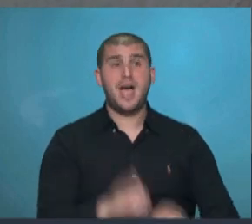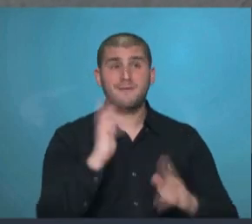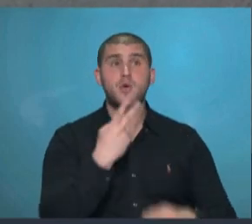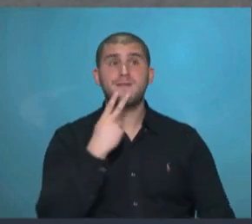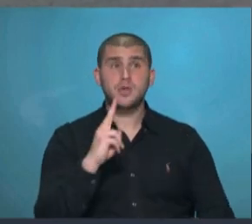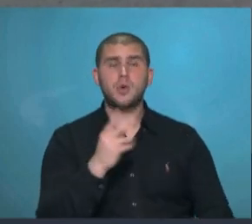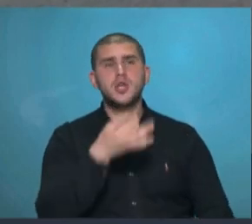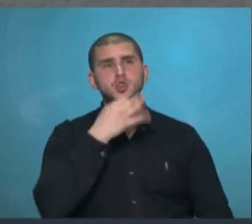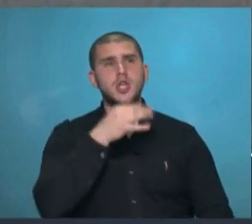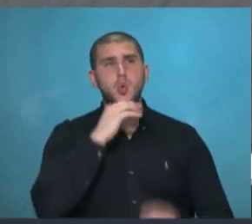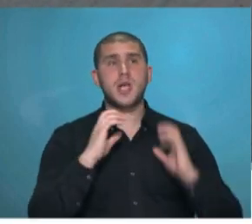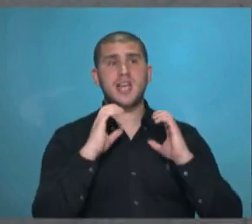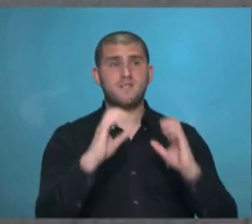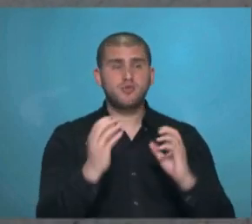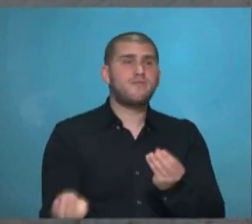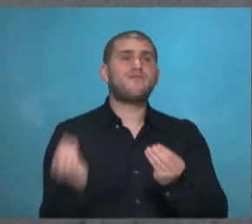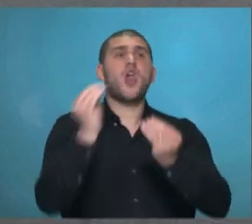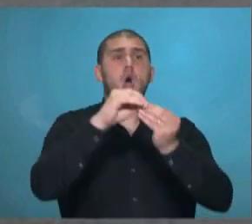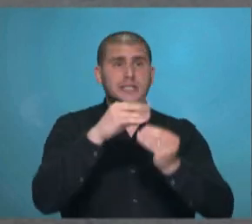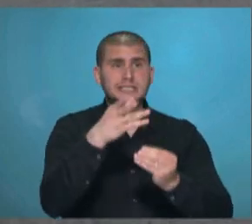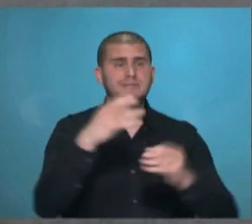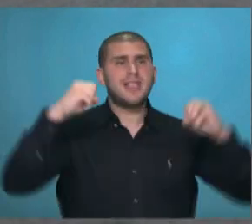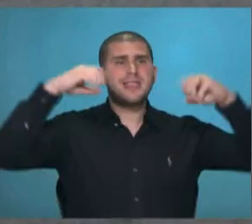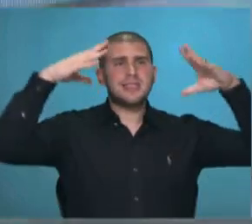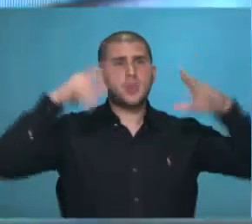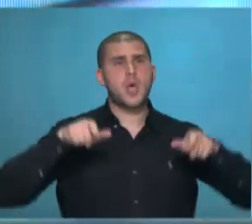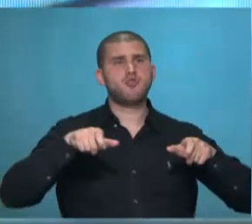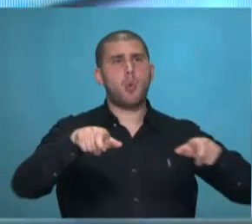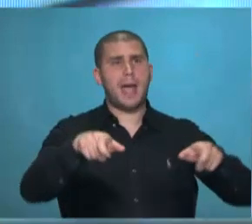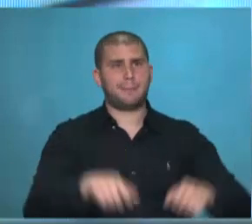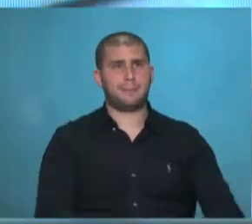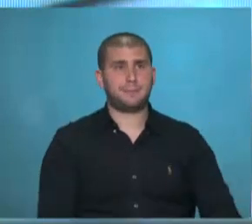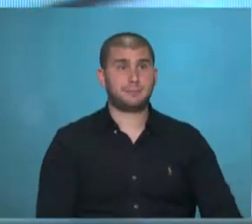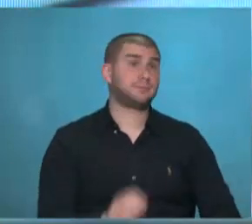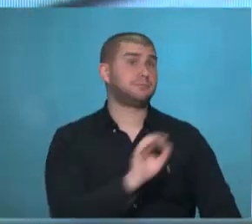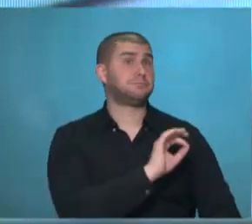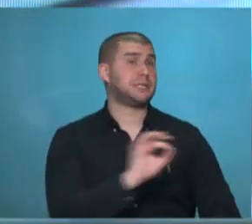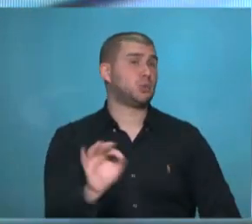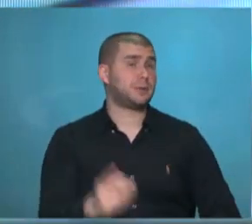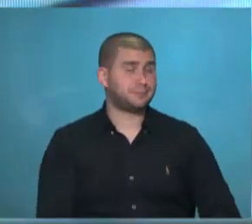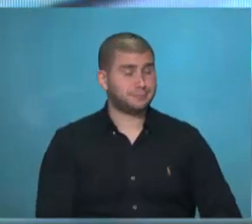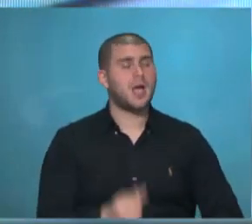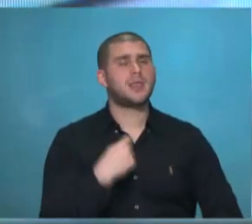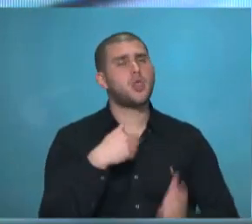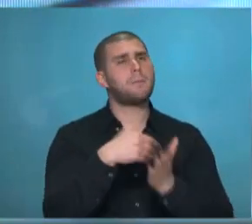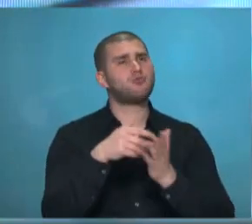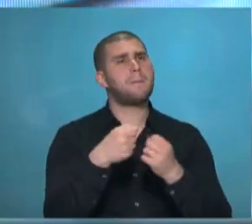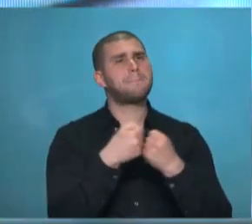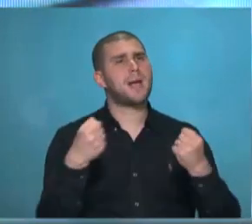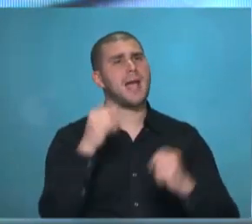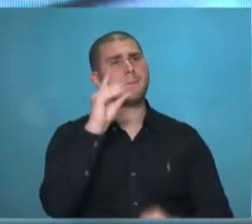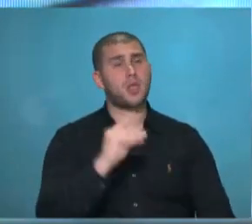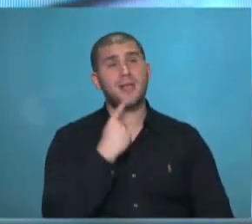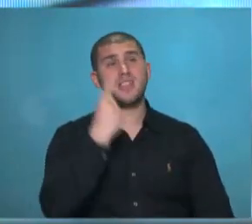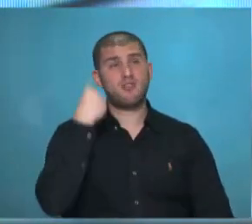לשדרג את הכביש ולהוסיף לו תאורה ושוליים. מצוין. אנחנו ממשיכים במתיחות בדרום. בשבוע